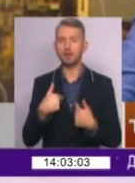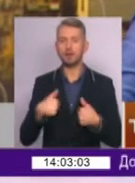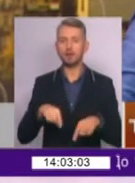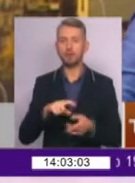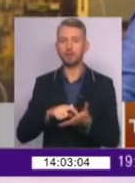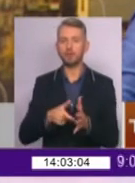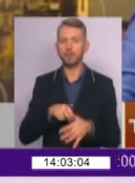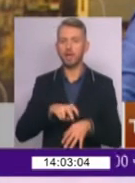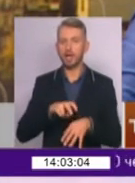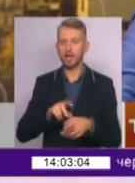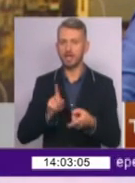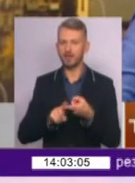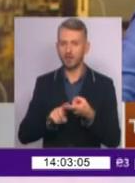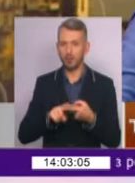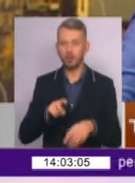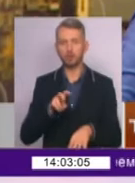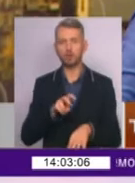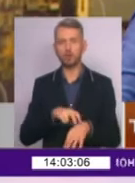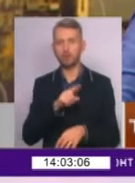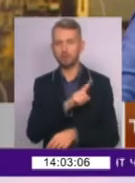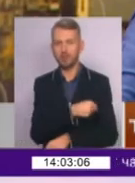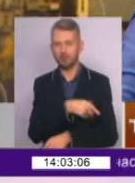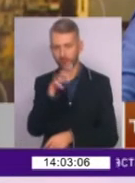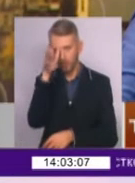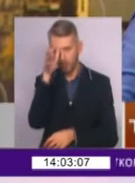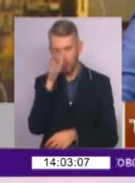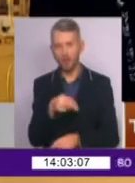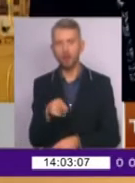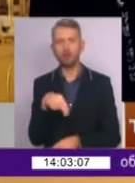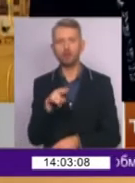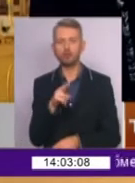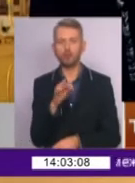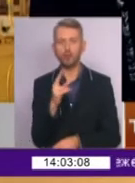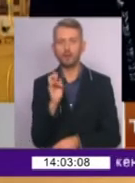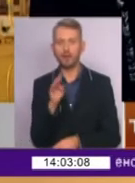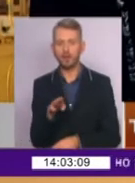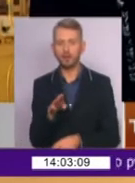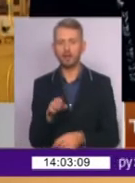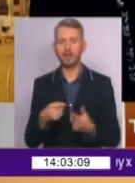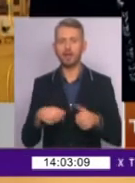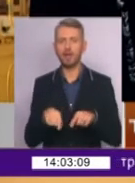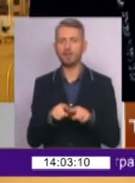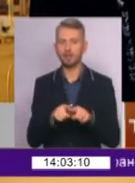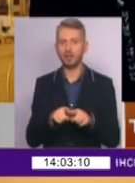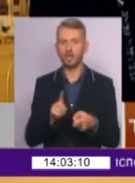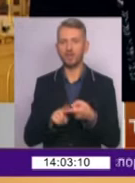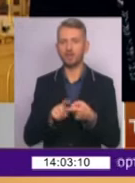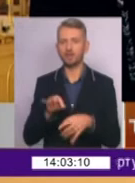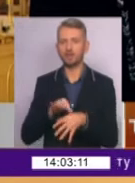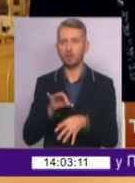лікар-інфекціоніст, доктор медичних наук, доцент кафедри інфекційних хвороб Національної медичної